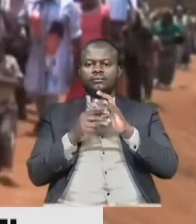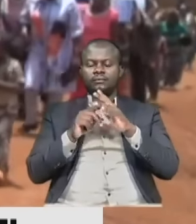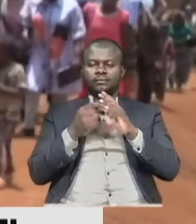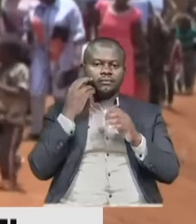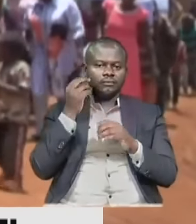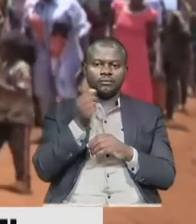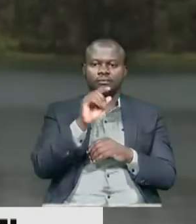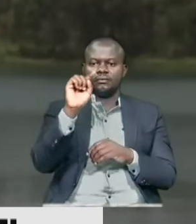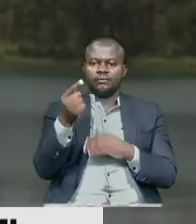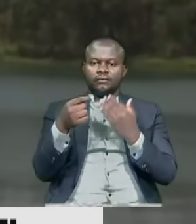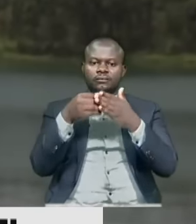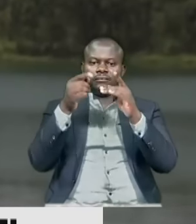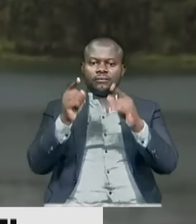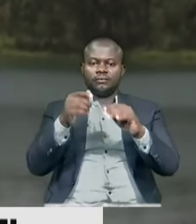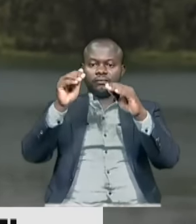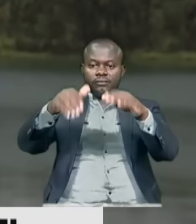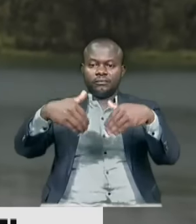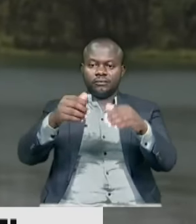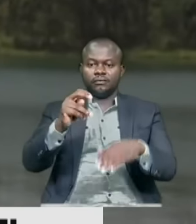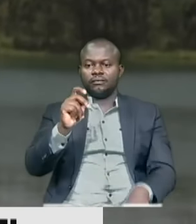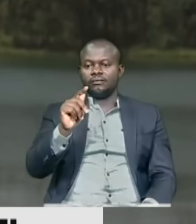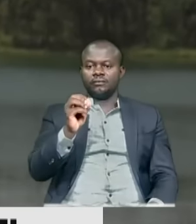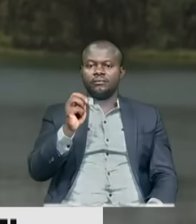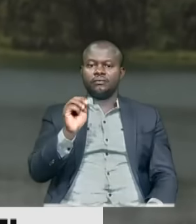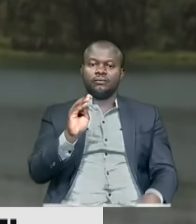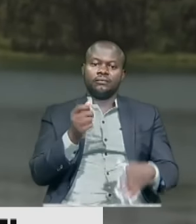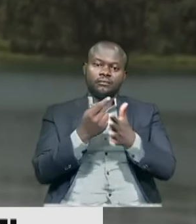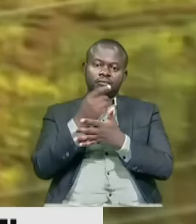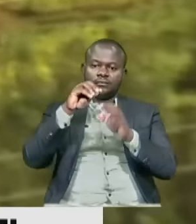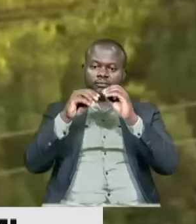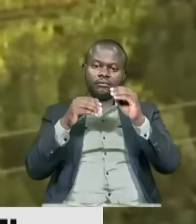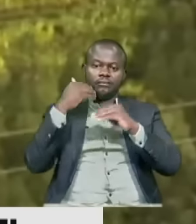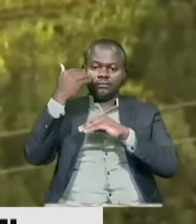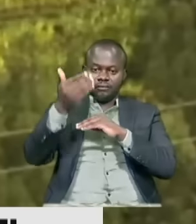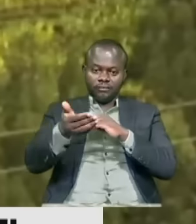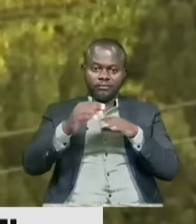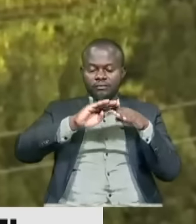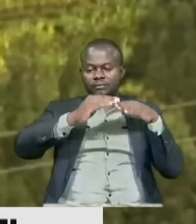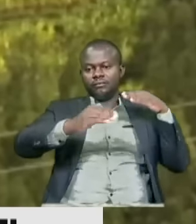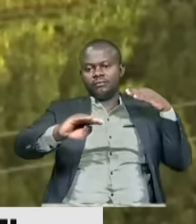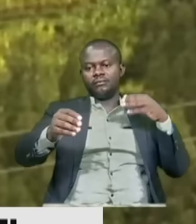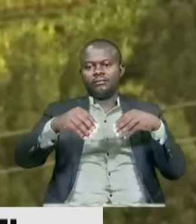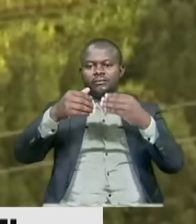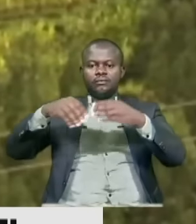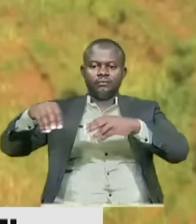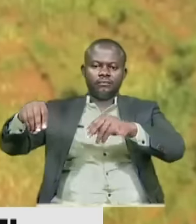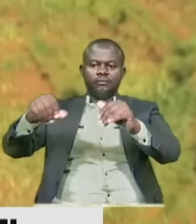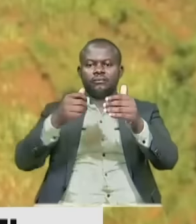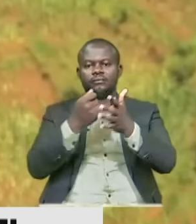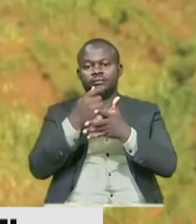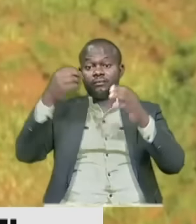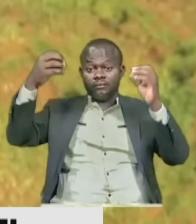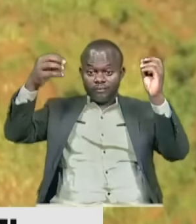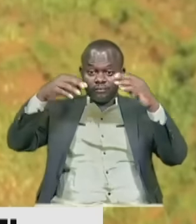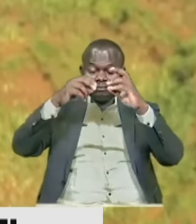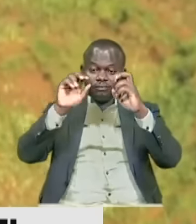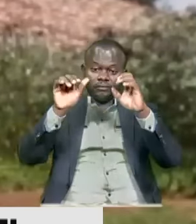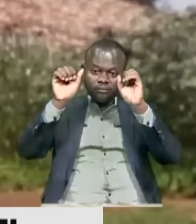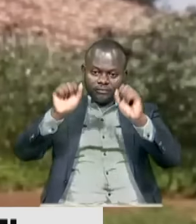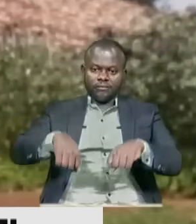uku kwezi kwa mbere uje usanga ubuhinzi ku Nkombo butangiye kubyara umusaruro nyuma yo guca amaterasi y'indinganire no guhabwa ifumbire bituma bigaragara ko bishoboka